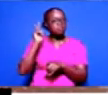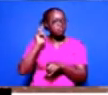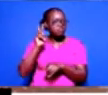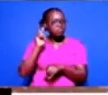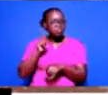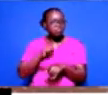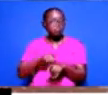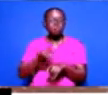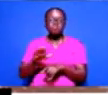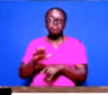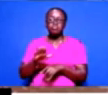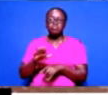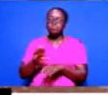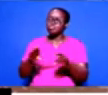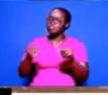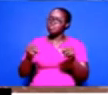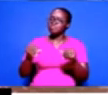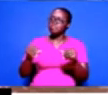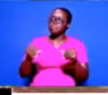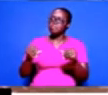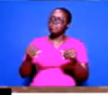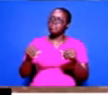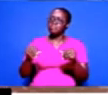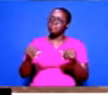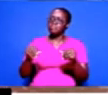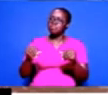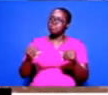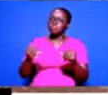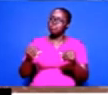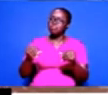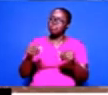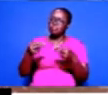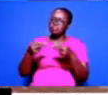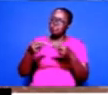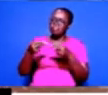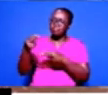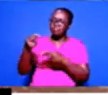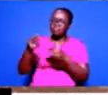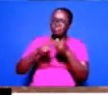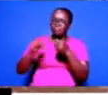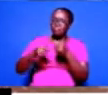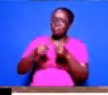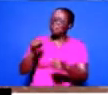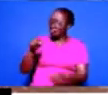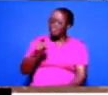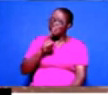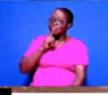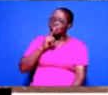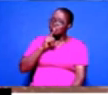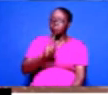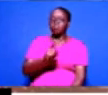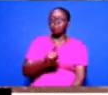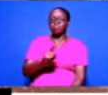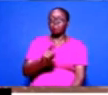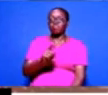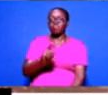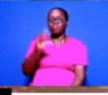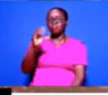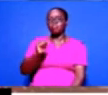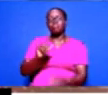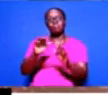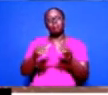mbore ilienda mpaka ikafika shilingi 7000. Yeye mwenyewe aliamuliza waziri wa agriculture by that time